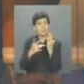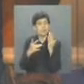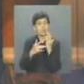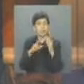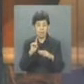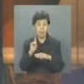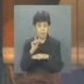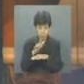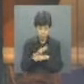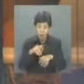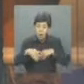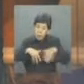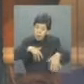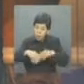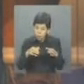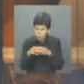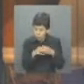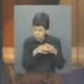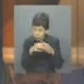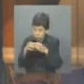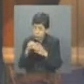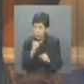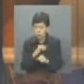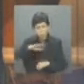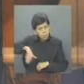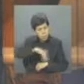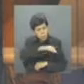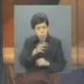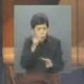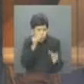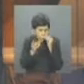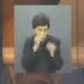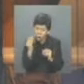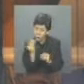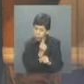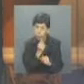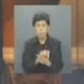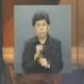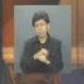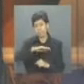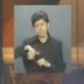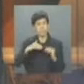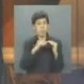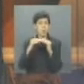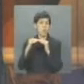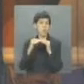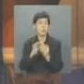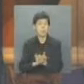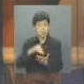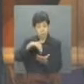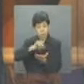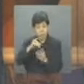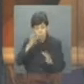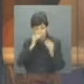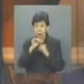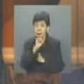ศให้กับประชาชนทุกกลุ่มนะคะเพื่อให้ทุกคนนั้นเข้าถึงข้อมูลข่าวสารได้อย่างรวดเร็วและทั่วถึงค่ะโดยศูนย์การเรียนรู้ ICT